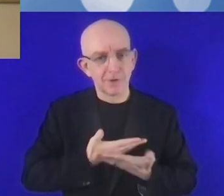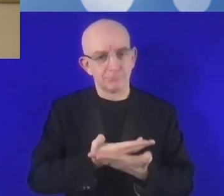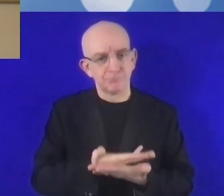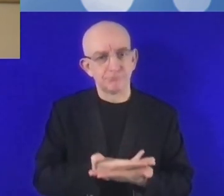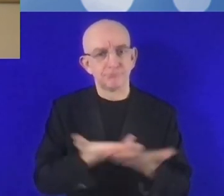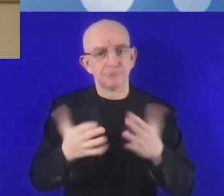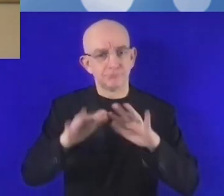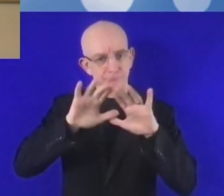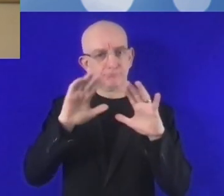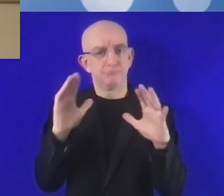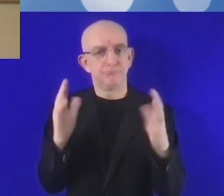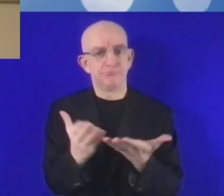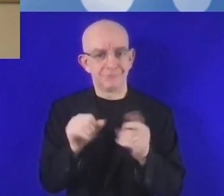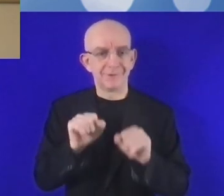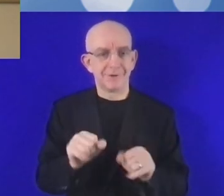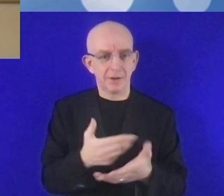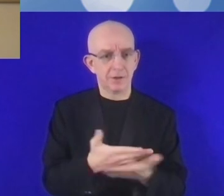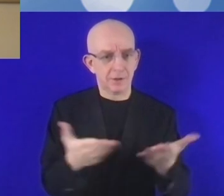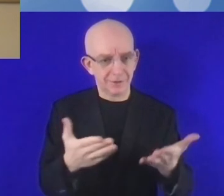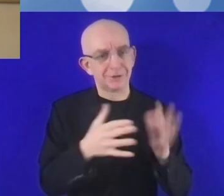тех, у кого этого доступа пока нет.